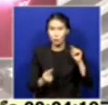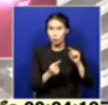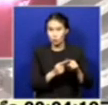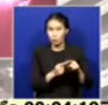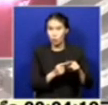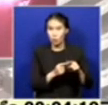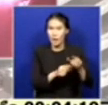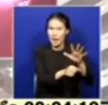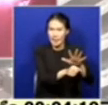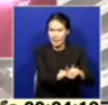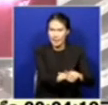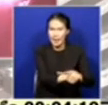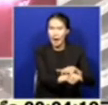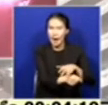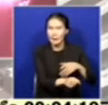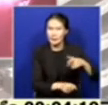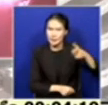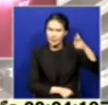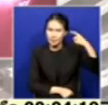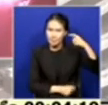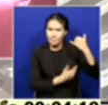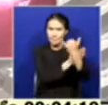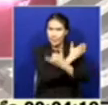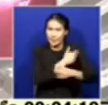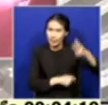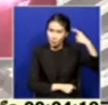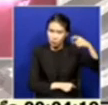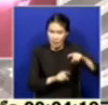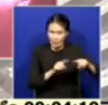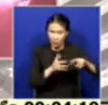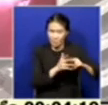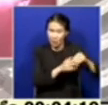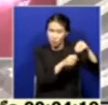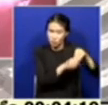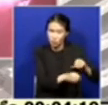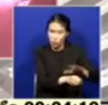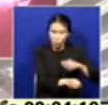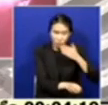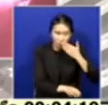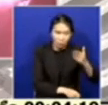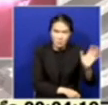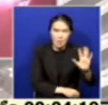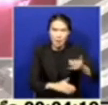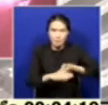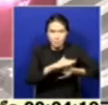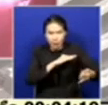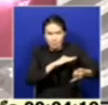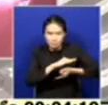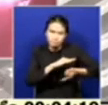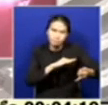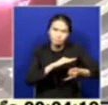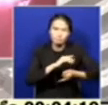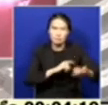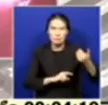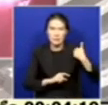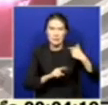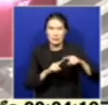ความปลอดภัยนะและเมื่อเข้าไปแล้วรับทราบมาอีกเช่นกันนะครับ